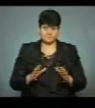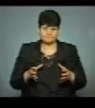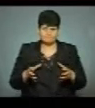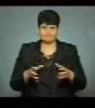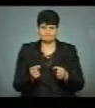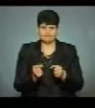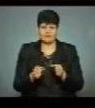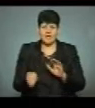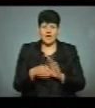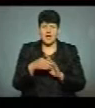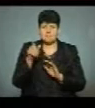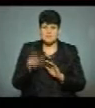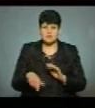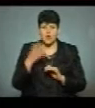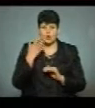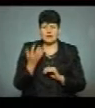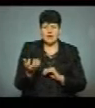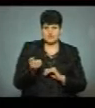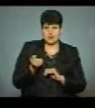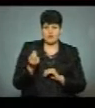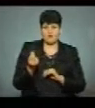затримали хабарника, коли він отримував гроші.